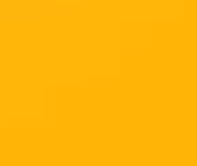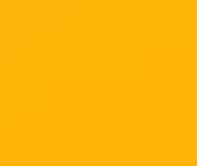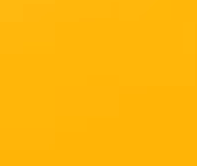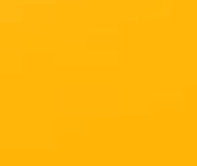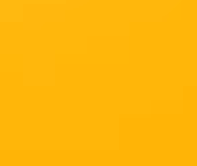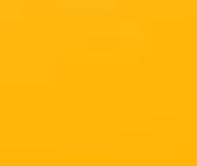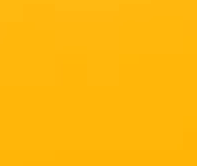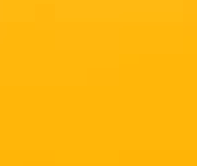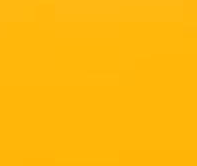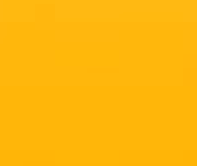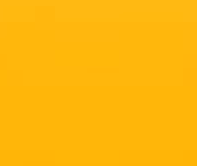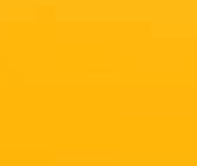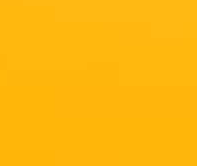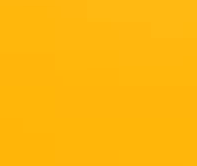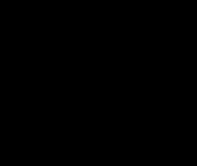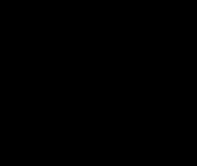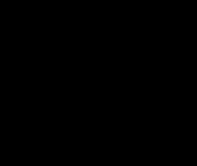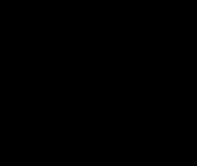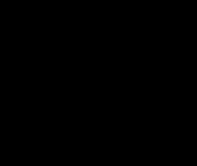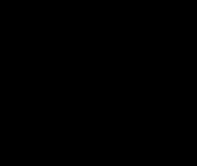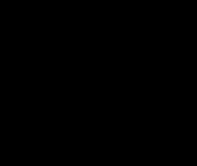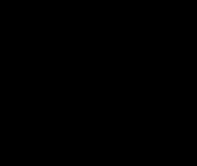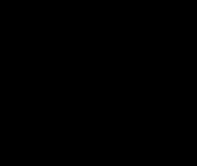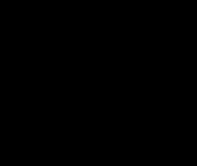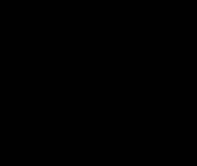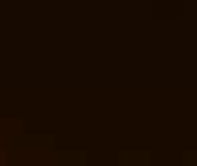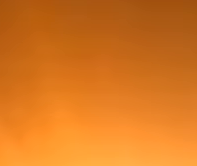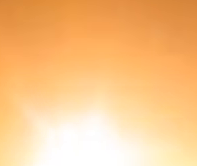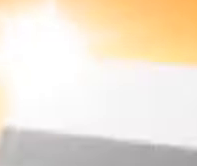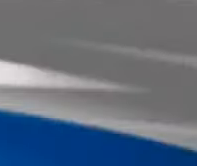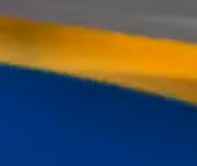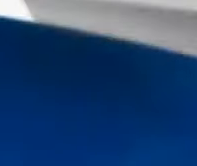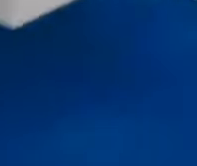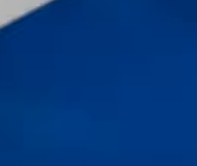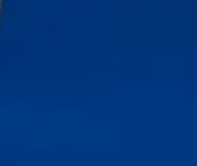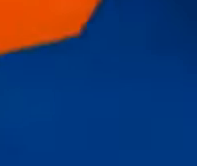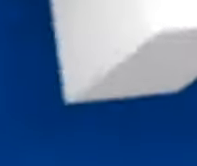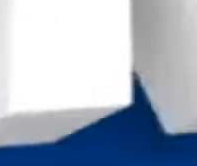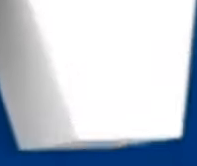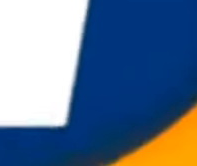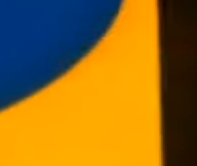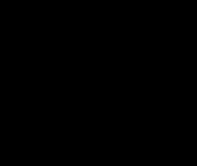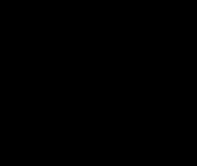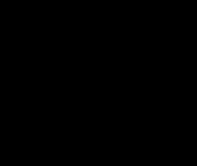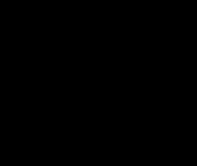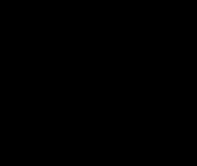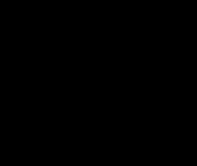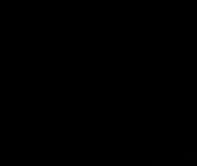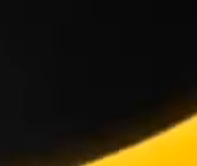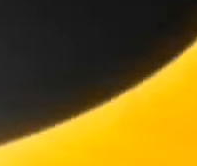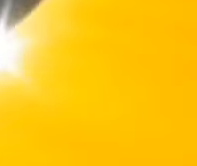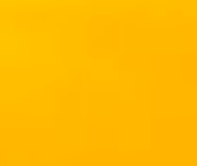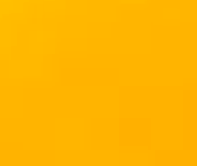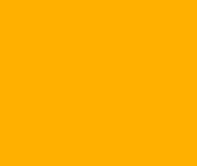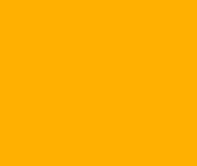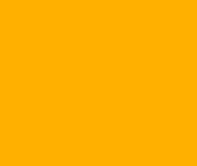ibhizinisi yakho. Everywhere you go, MTN.